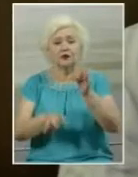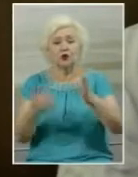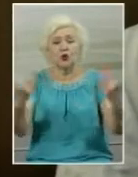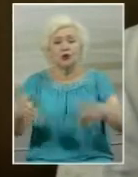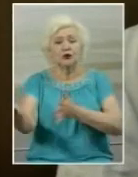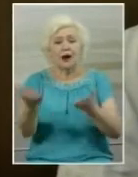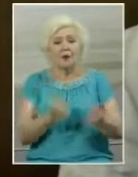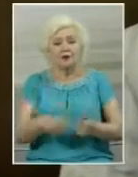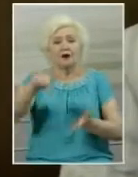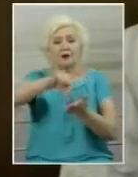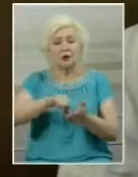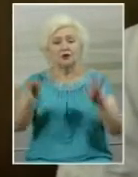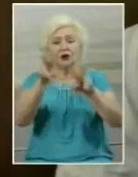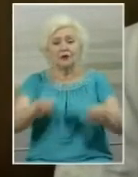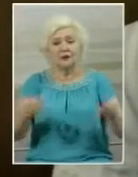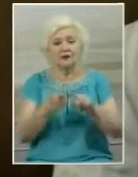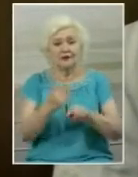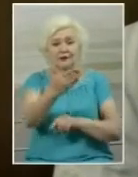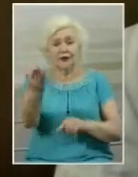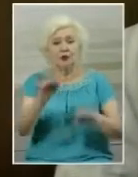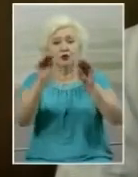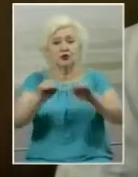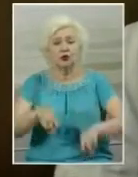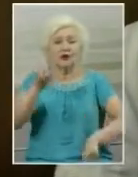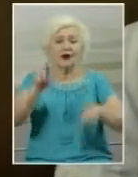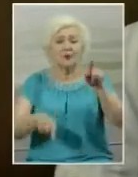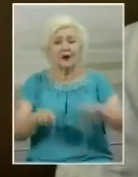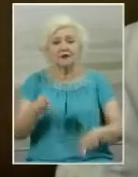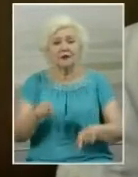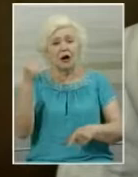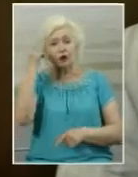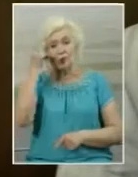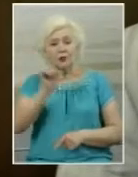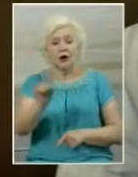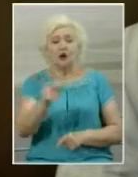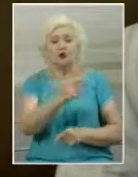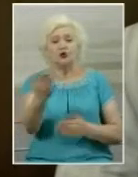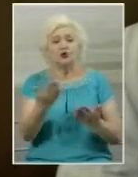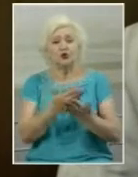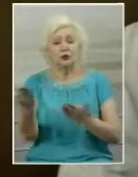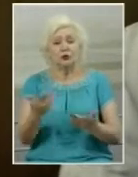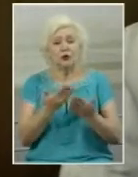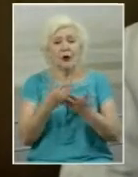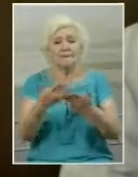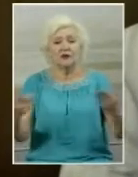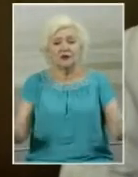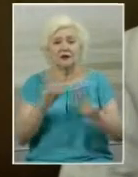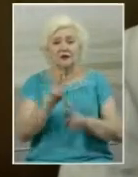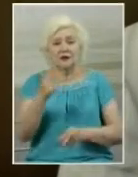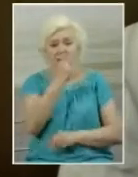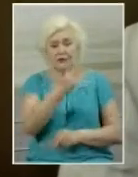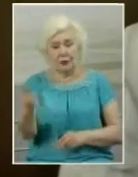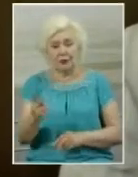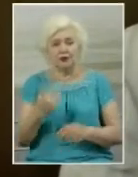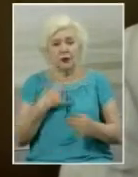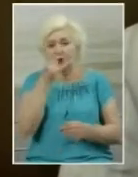участь у розгляді даного кримінального провадження. В неї вже склалася певна думка щодо матеріалів, які вона бачила. А отже,